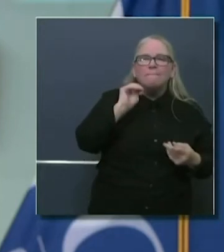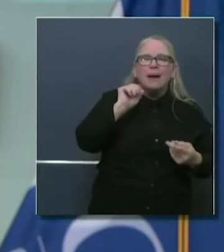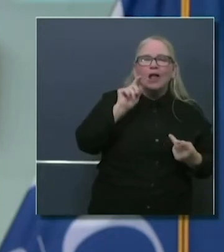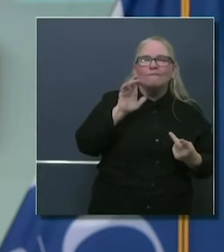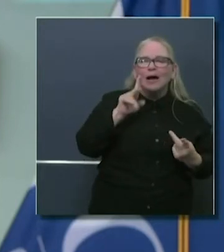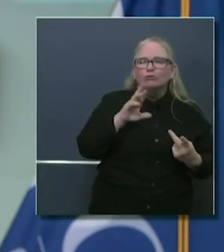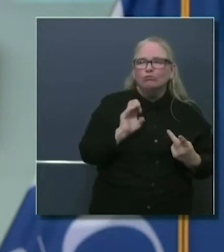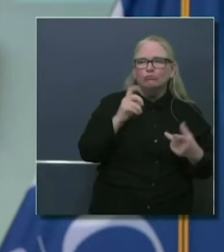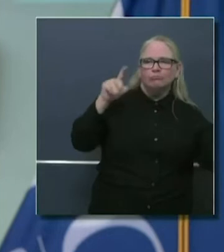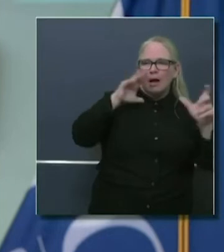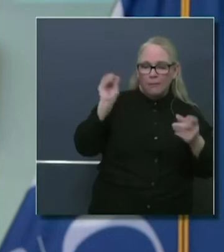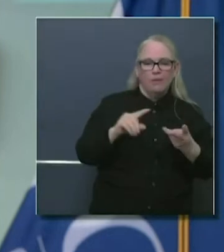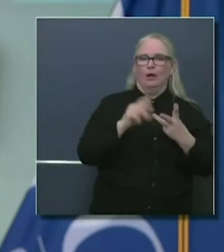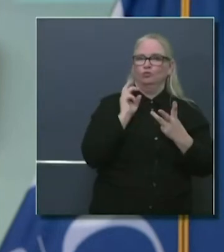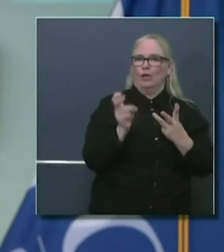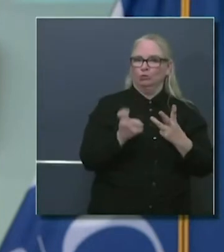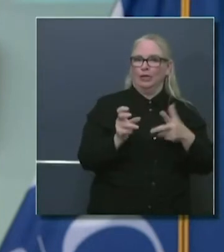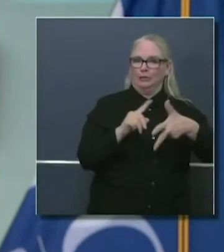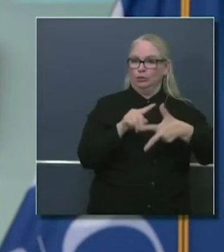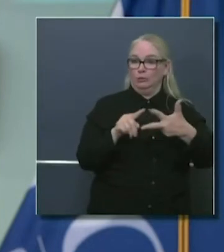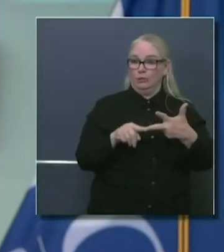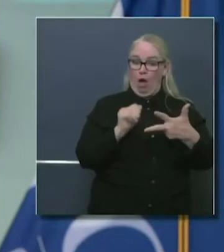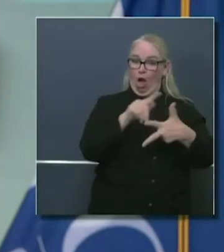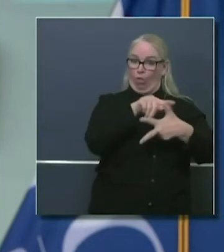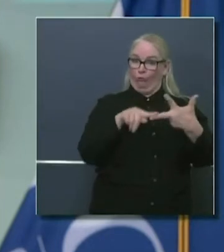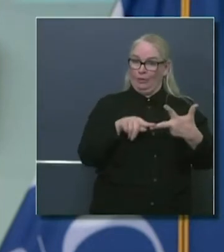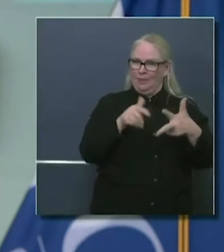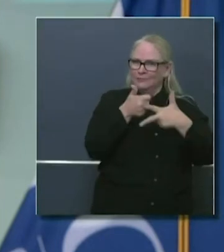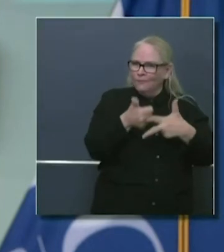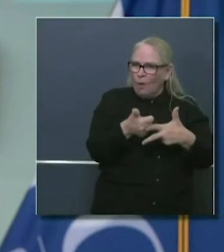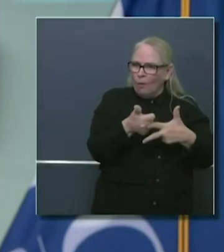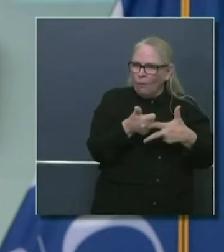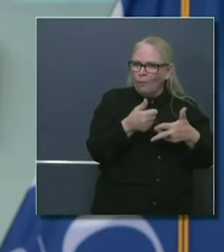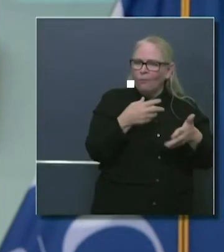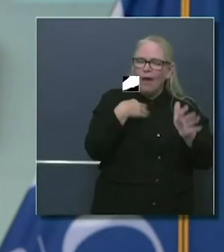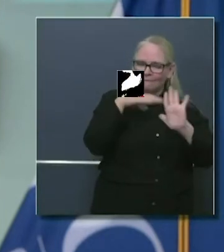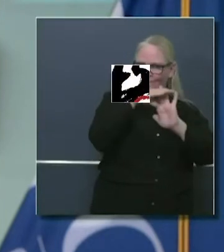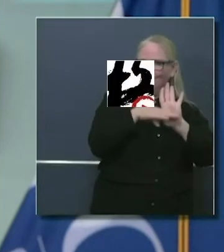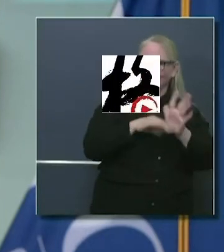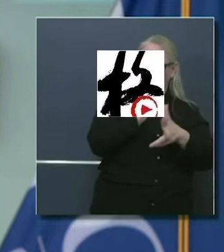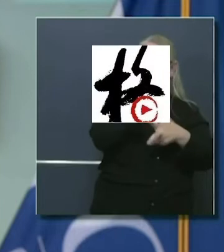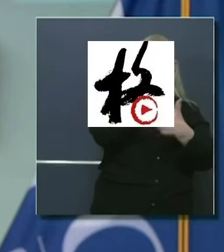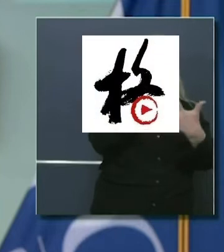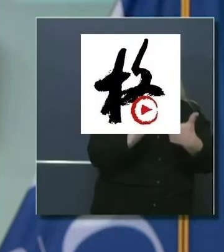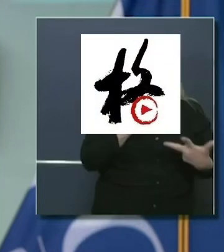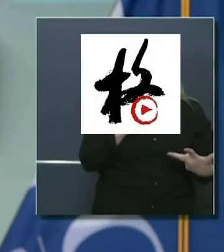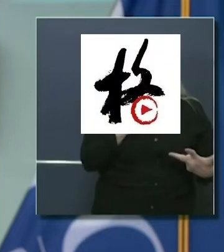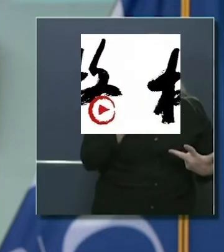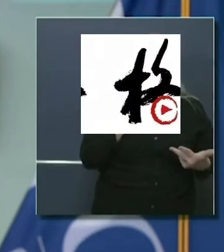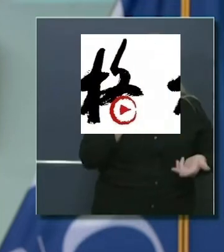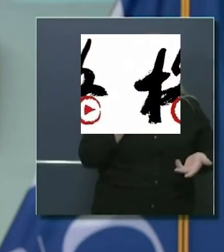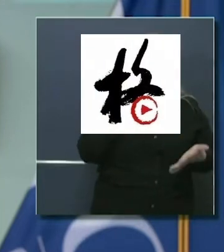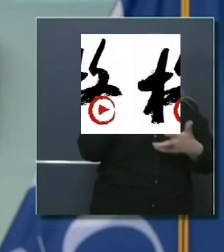还是为周五开业的零售商店开了绿灯。纽森表示，作为美国人口最多的州，加州仍然